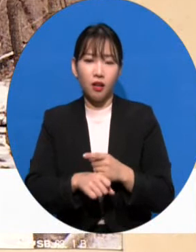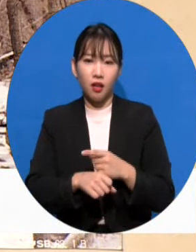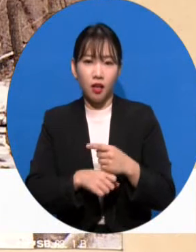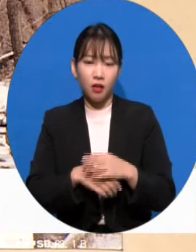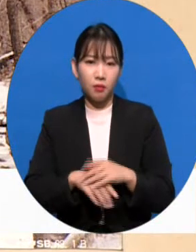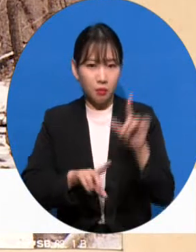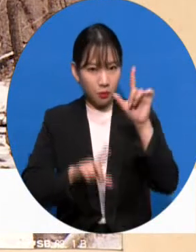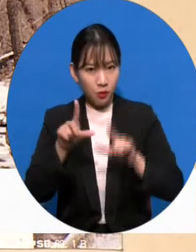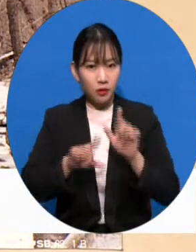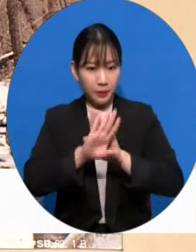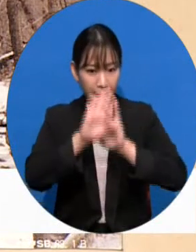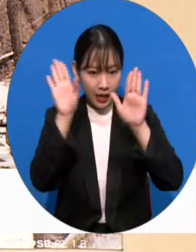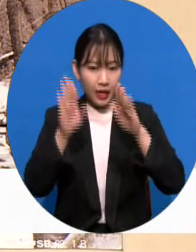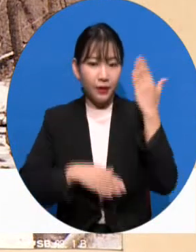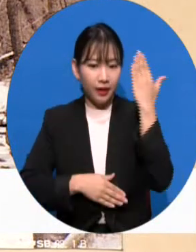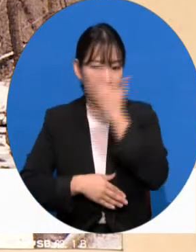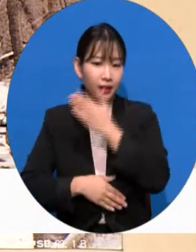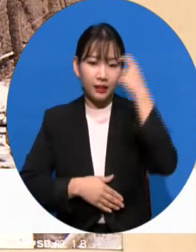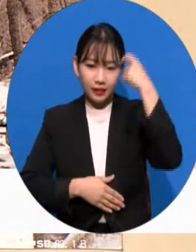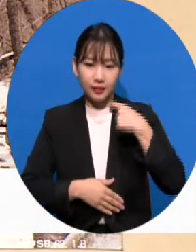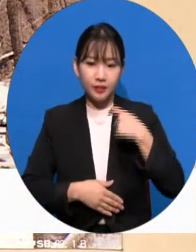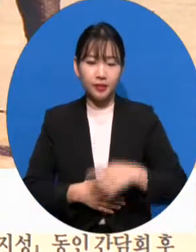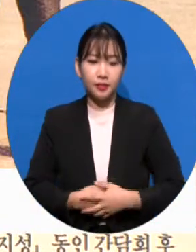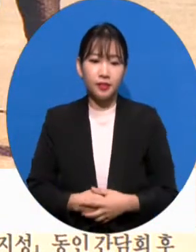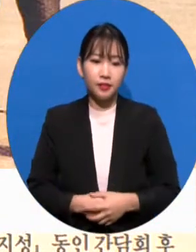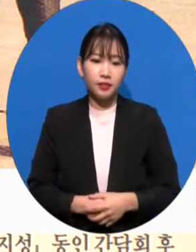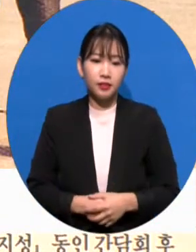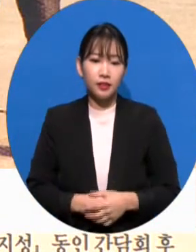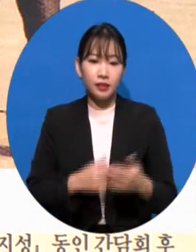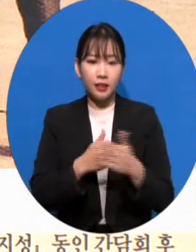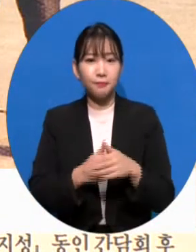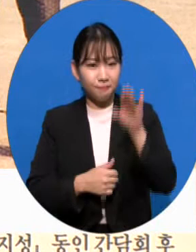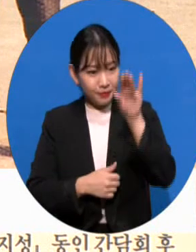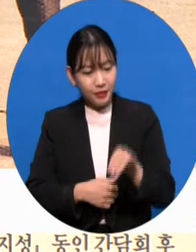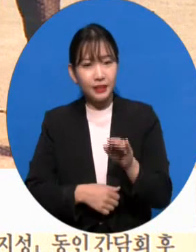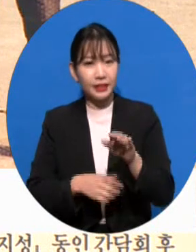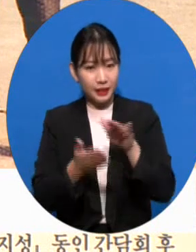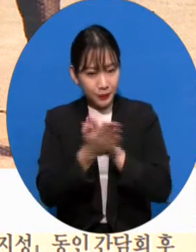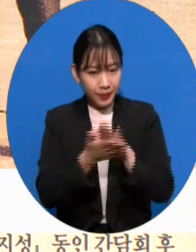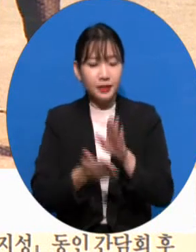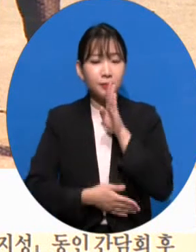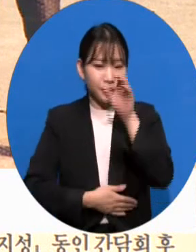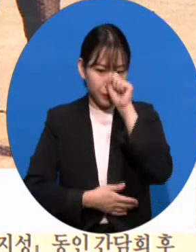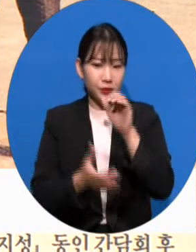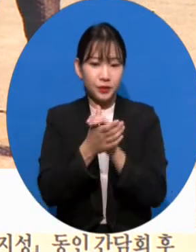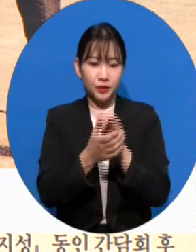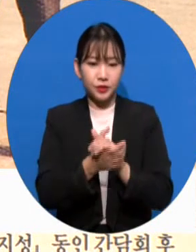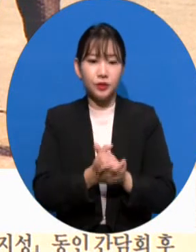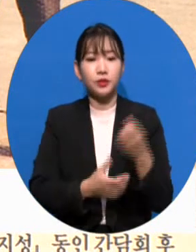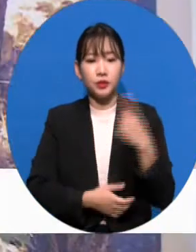전반적인 이미지가 밝고 맑았어요. 그래서 어울리기가 참 좋은 친구고.